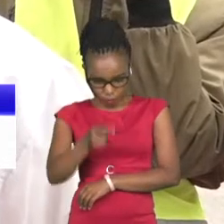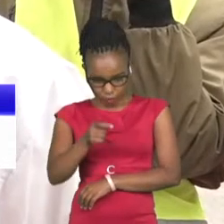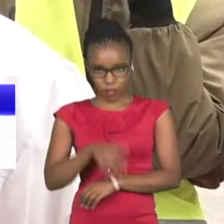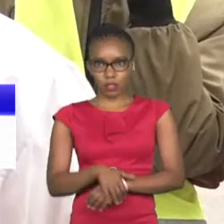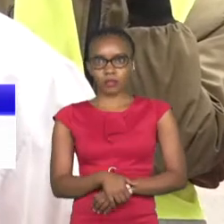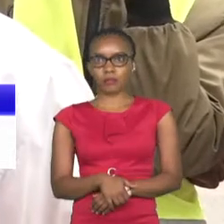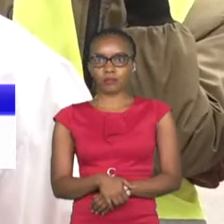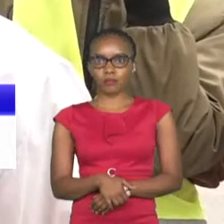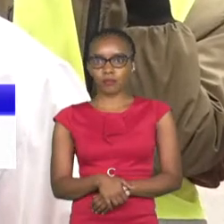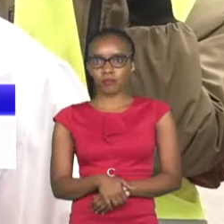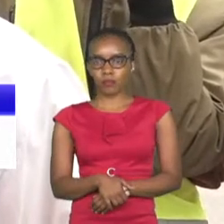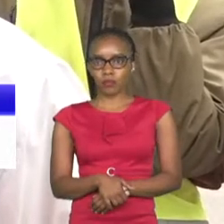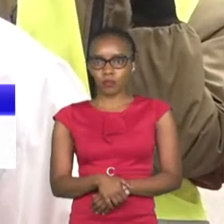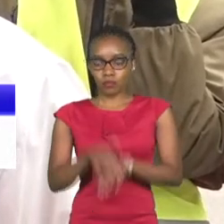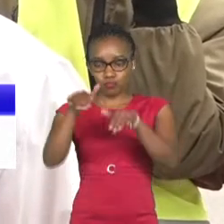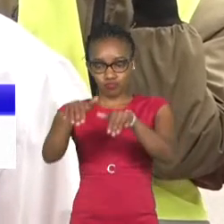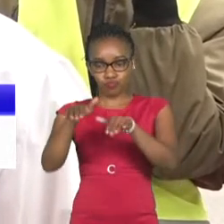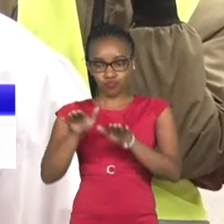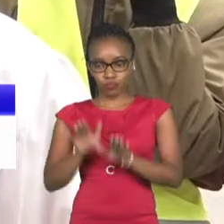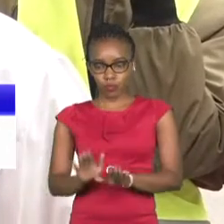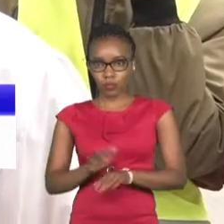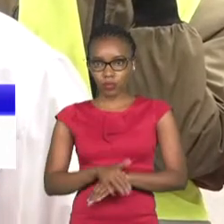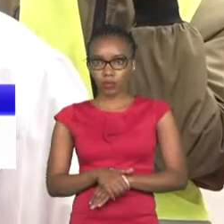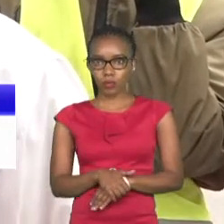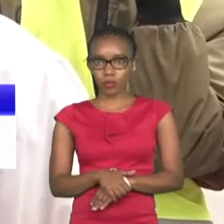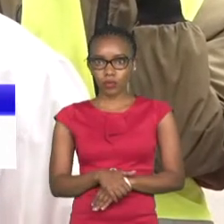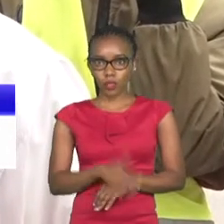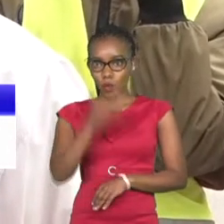Ijara kwa sababu